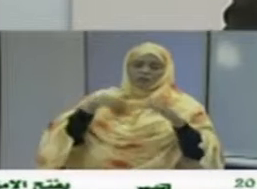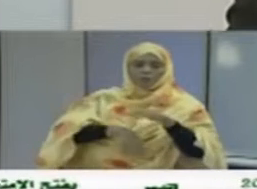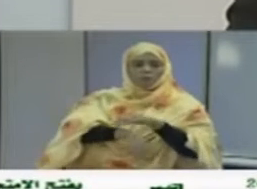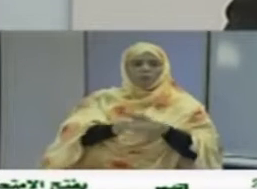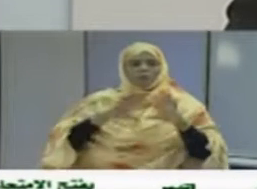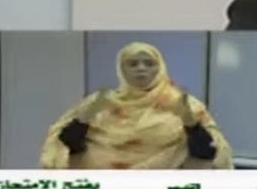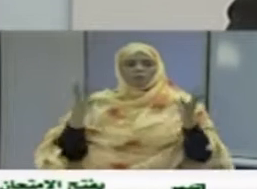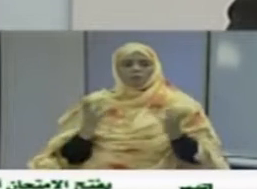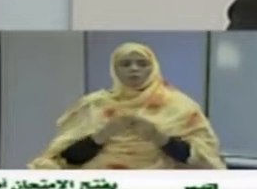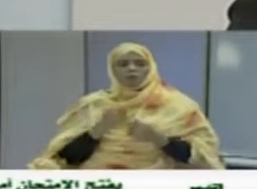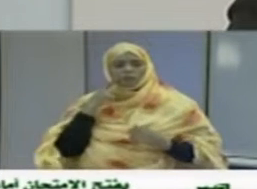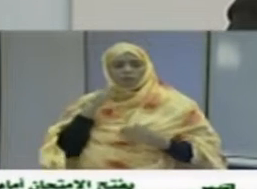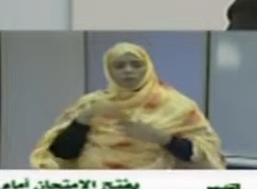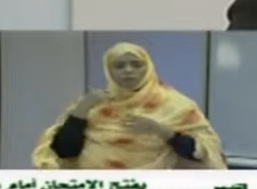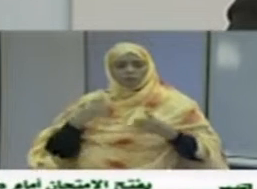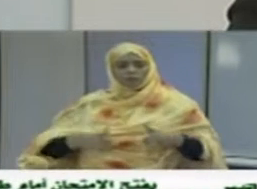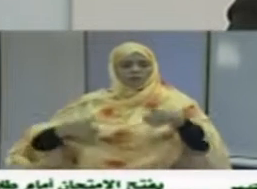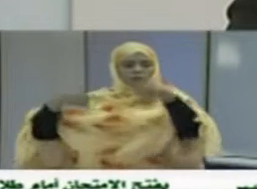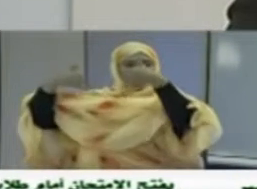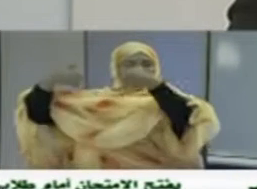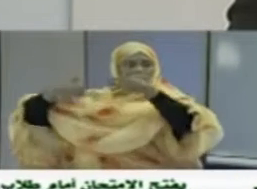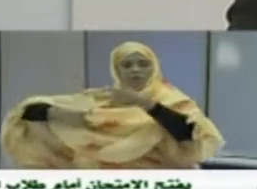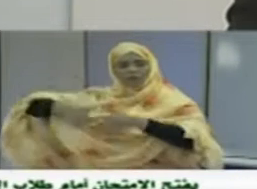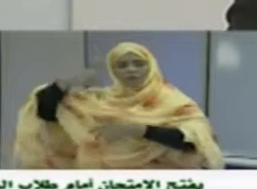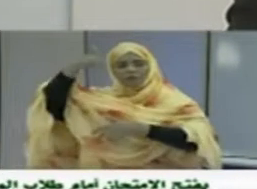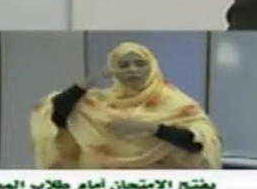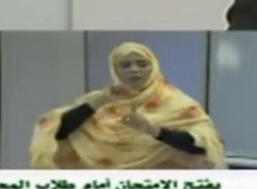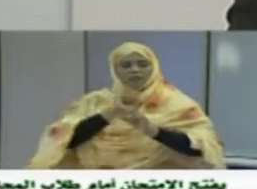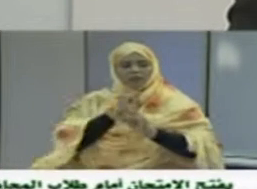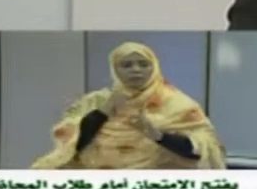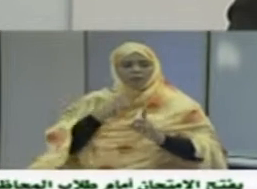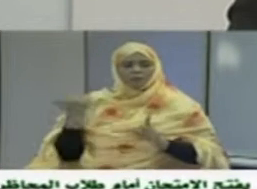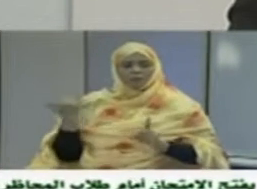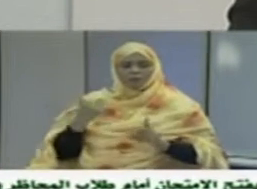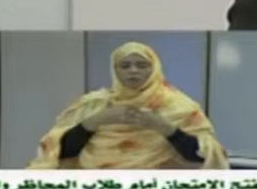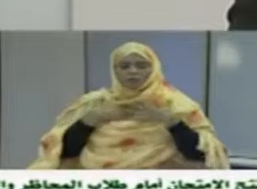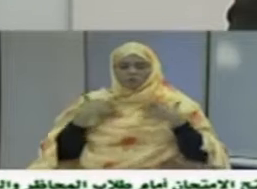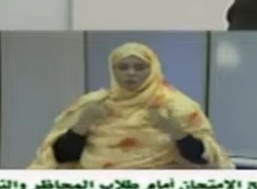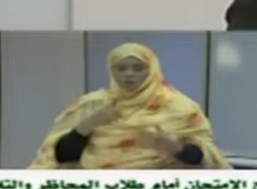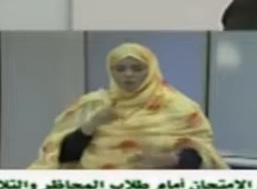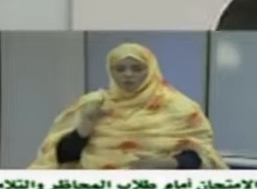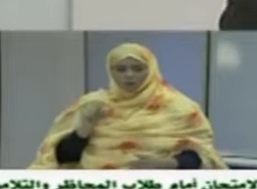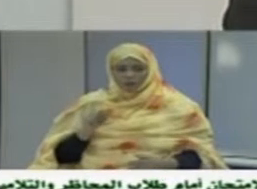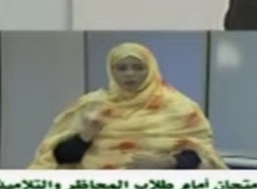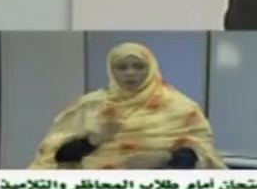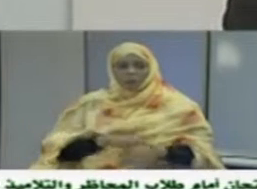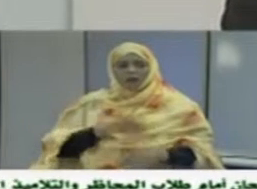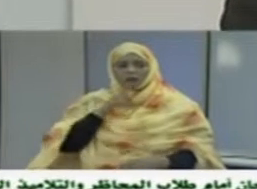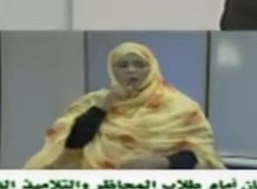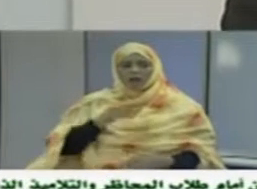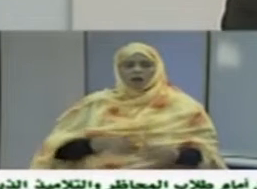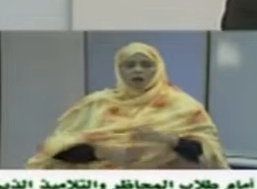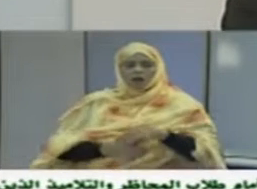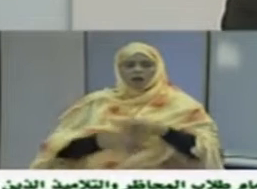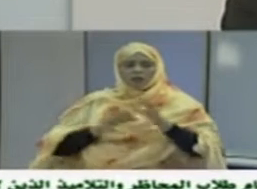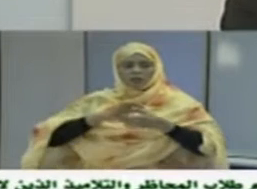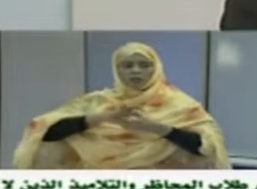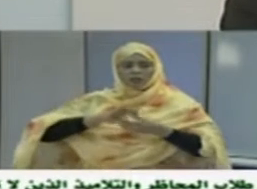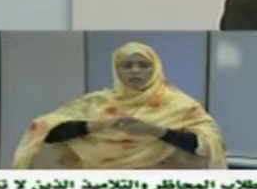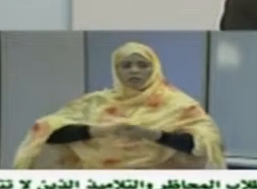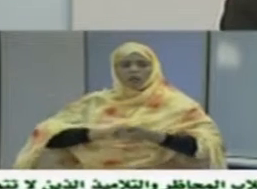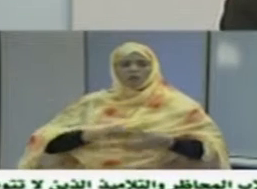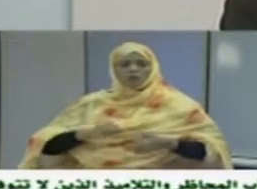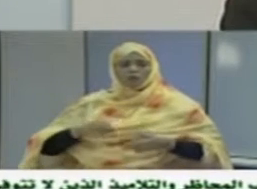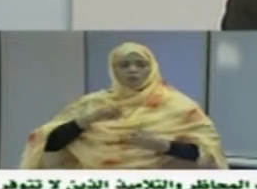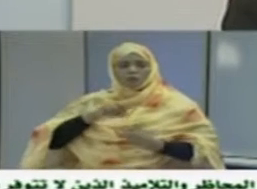المباراة لتسليم الفريق الفائز كأس هذه المباراة الشرفية. فيما أكد رئيس الاتحادية الموريتانية لكرة